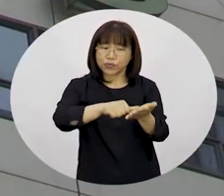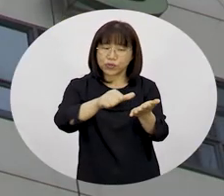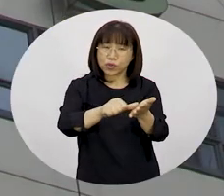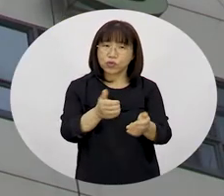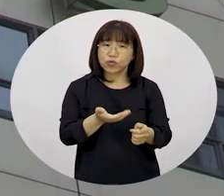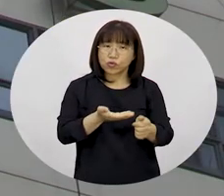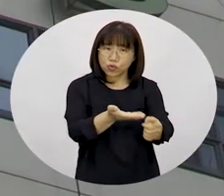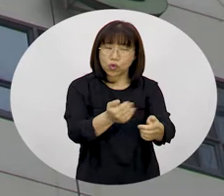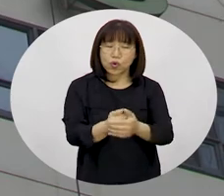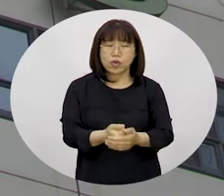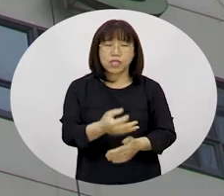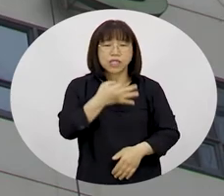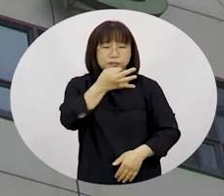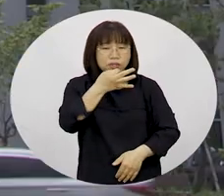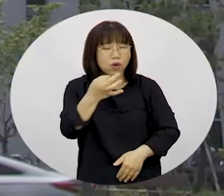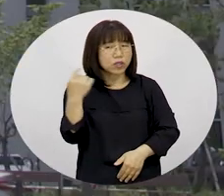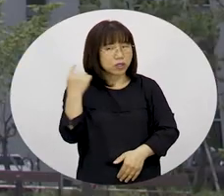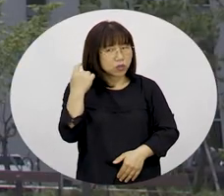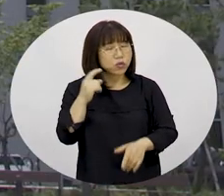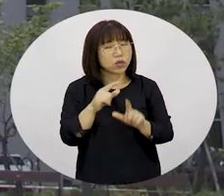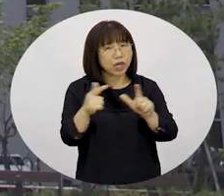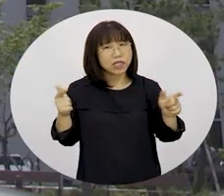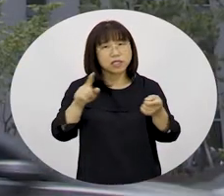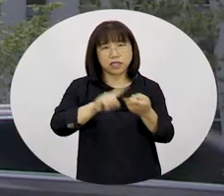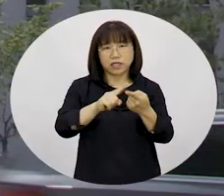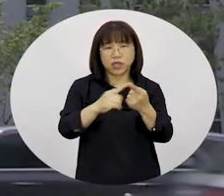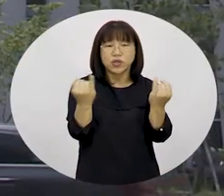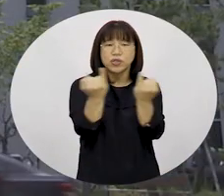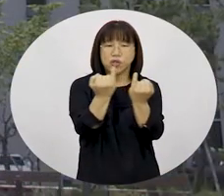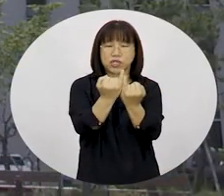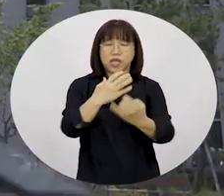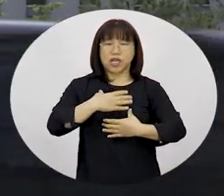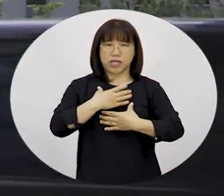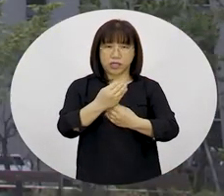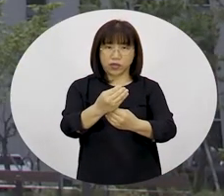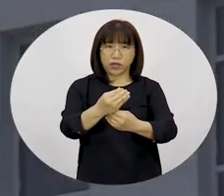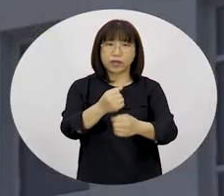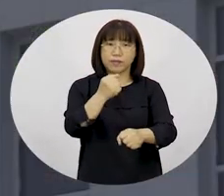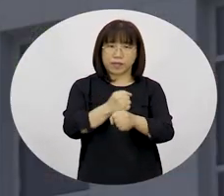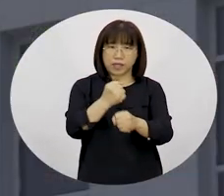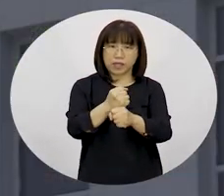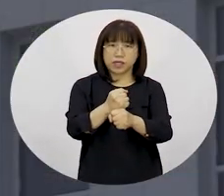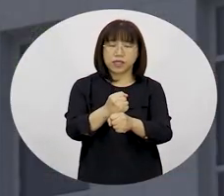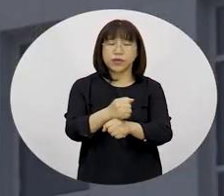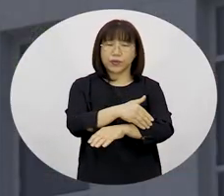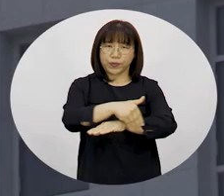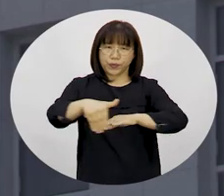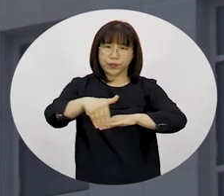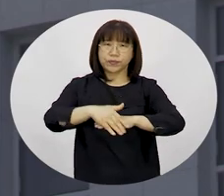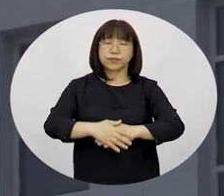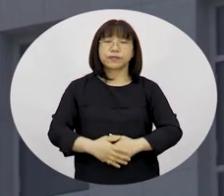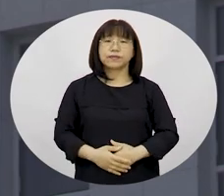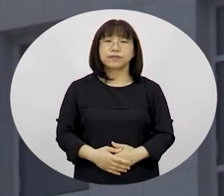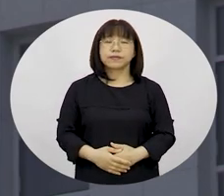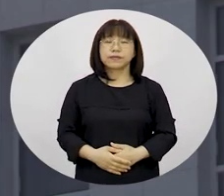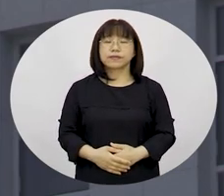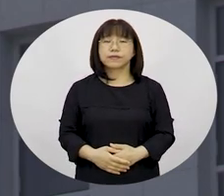지원과 음성인식 비상벨 지원 등 여성이 안전한 강서 를 만드는 데 앞장선다는 방침입니다